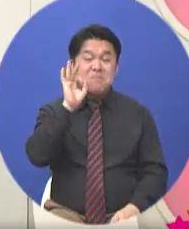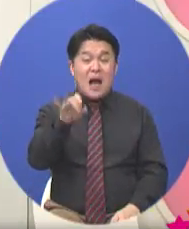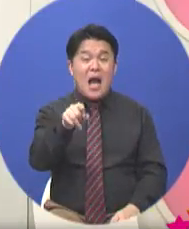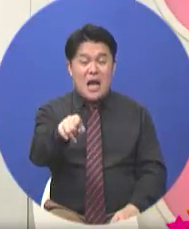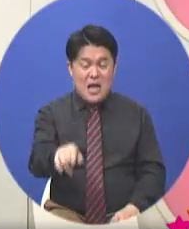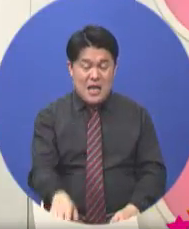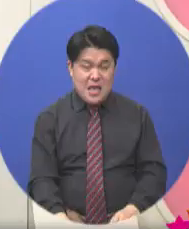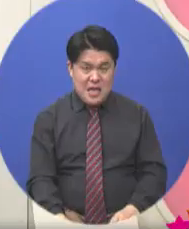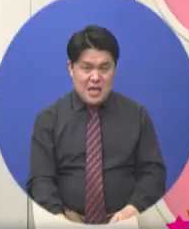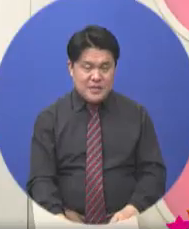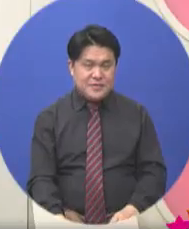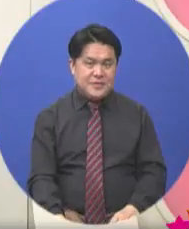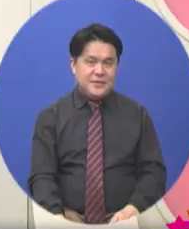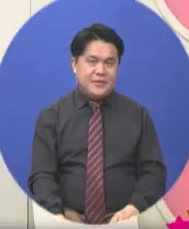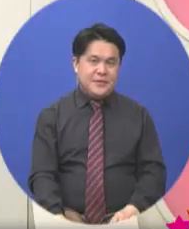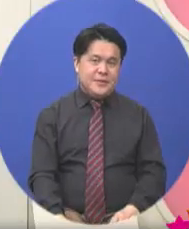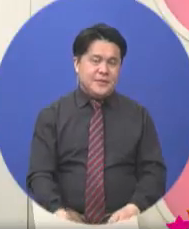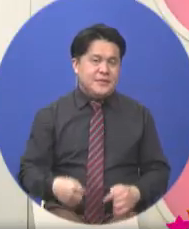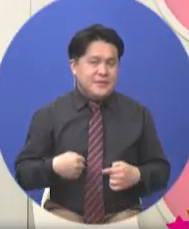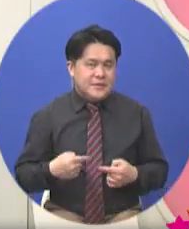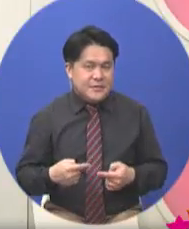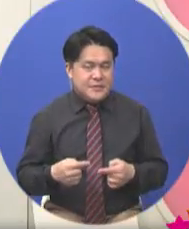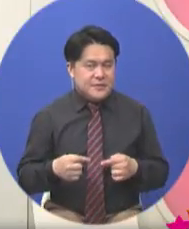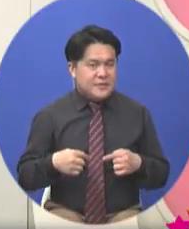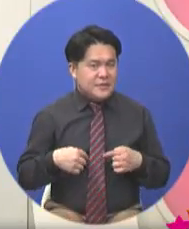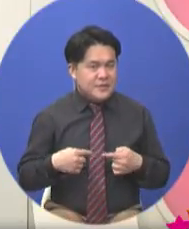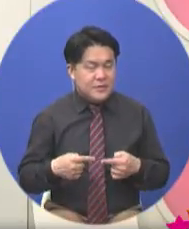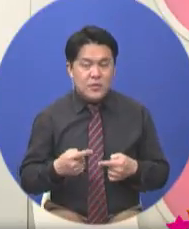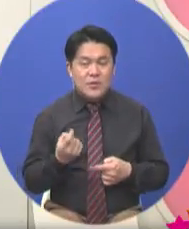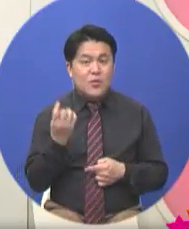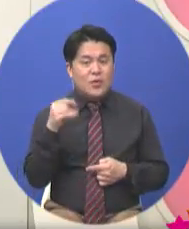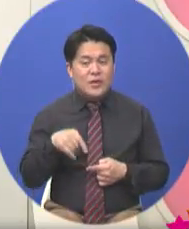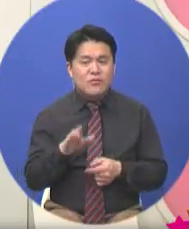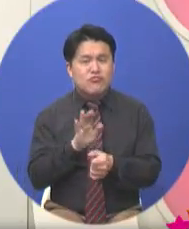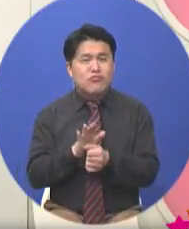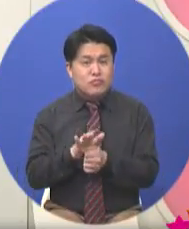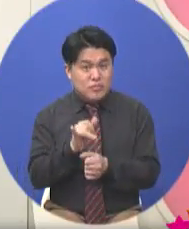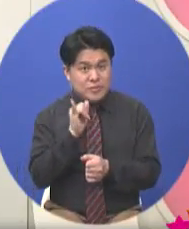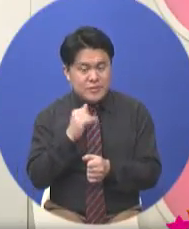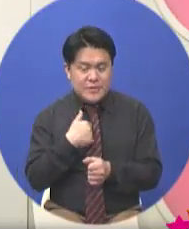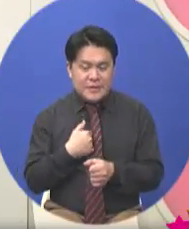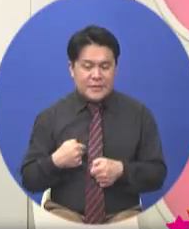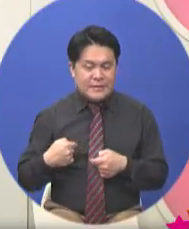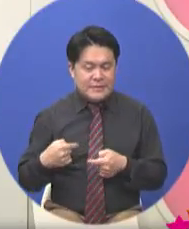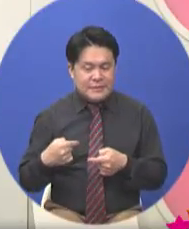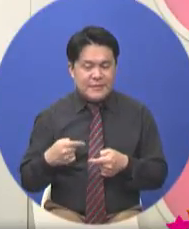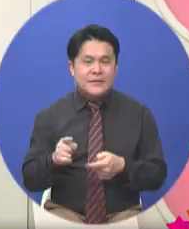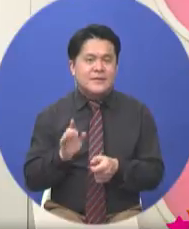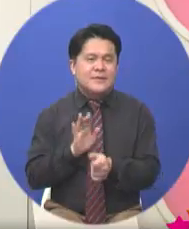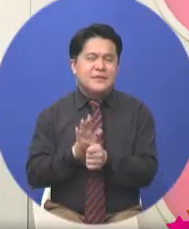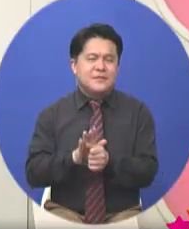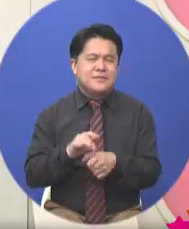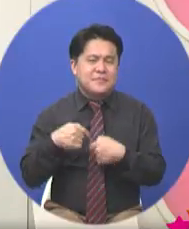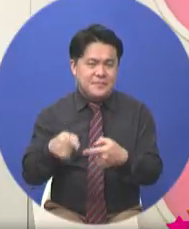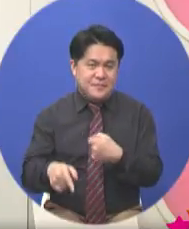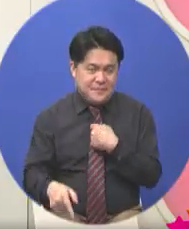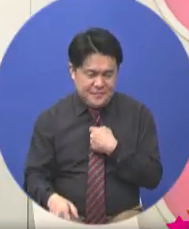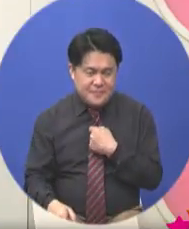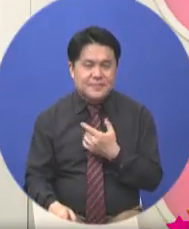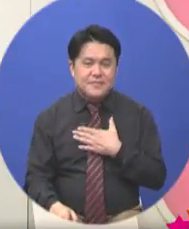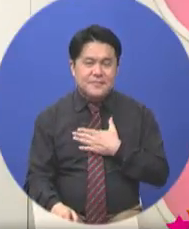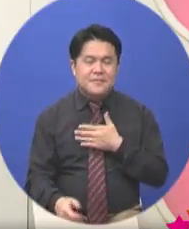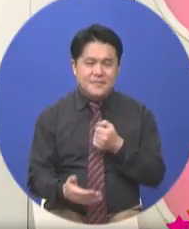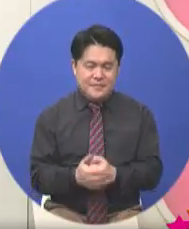하거든요. 예. 그런데 참 이게 나눔이잖아요. 네. 그래서 거기에 좀 조금이나마 참가 좀 해드리고